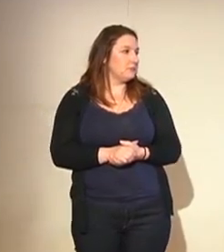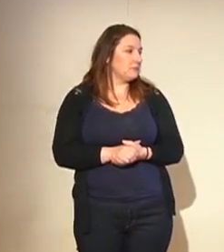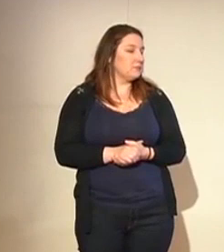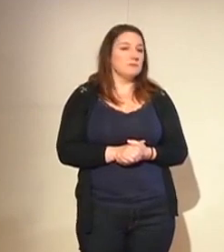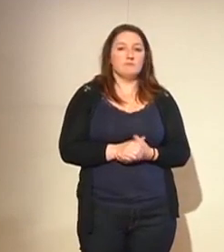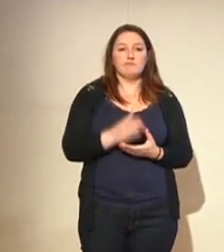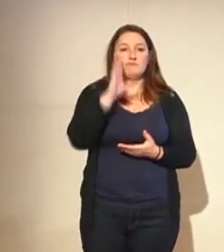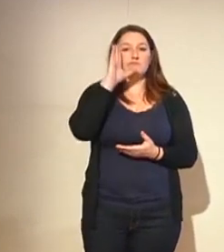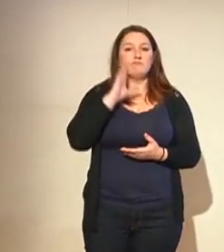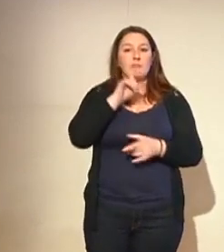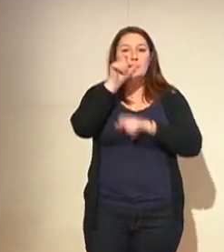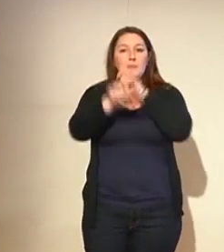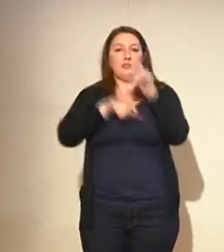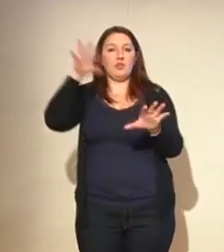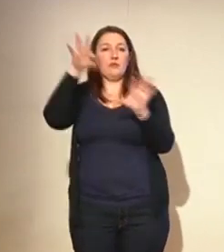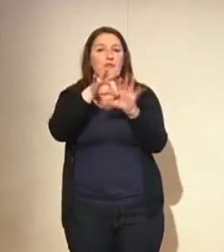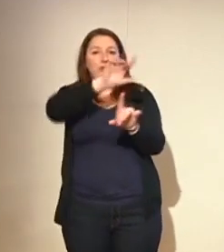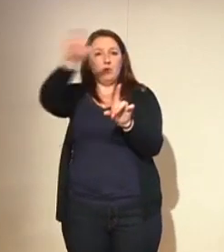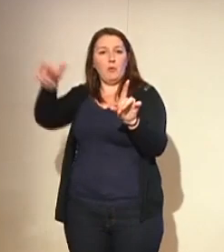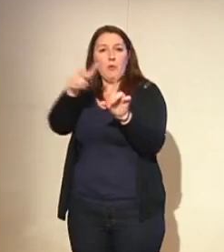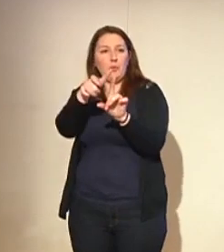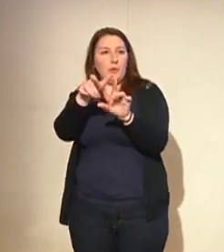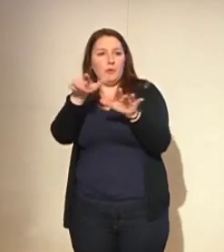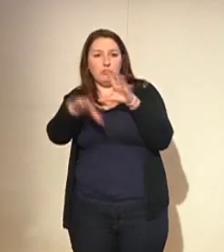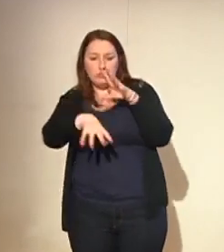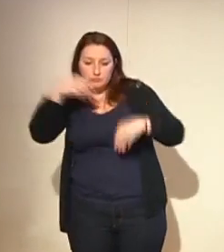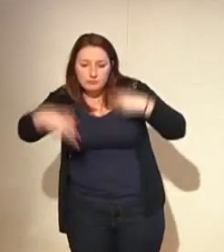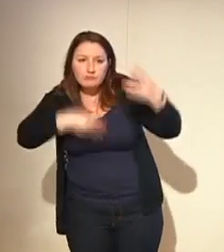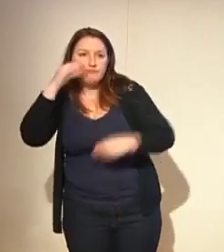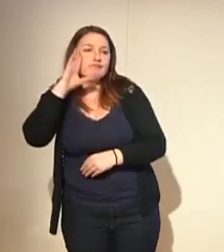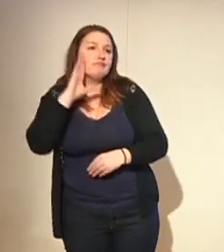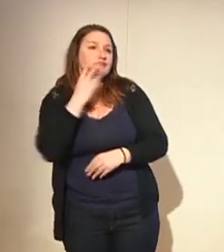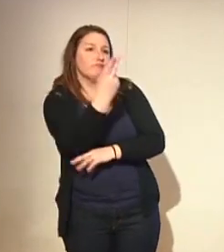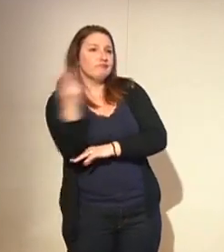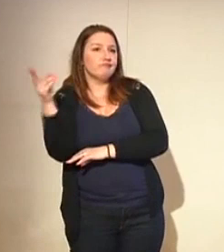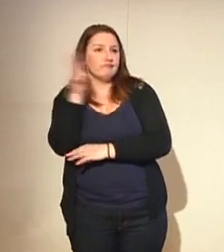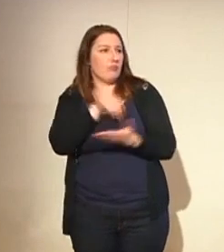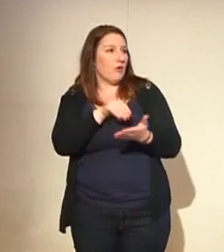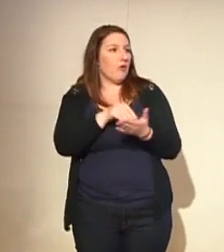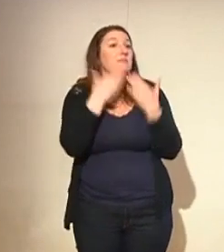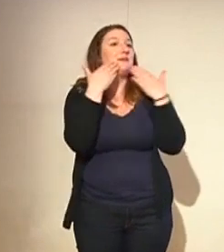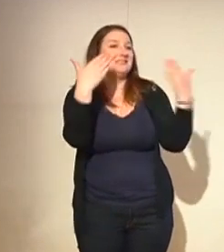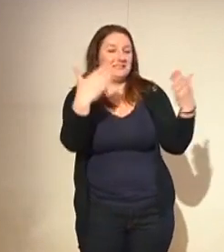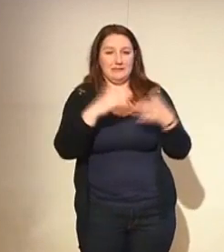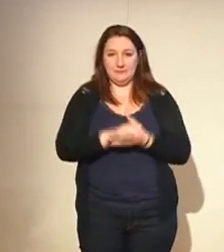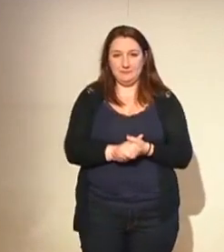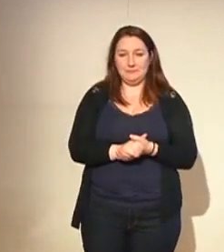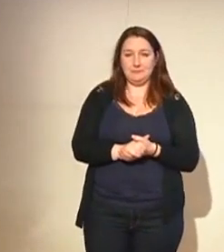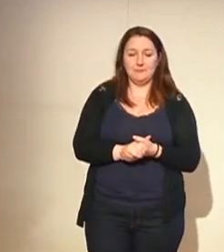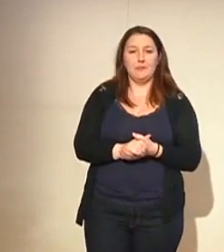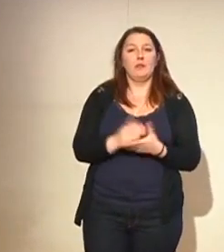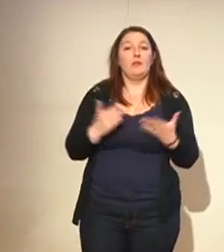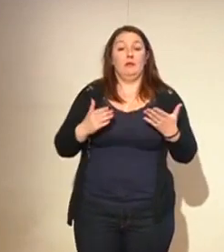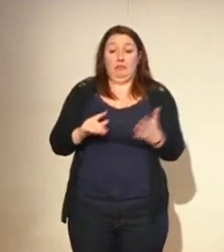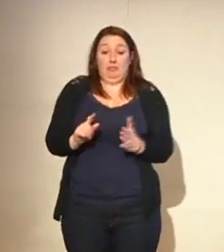il nous faut à nouveau deux assesseurs pour venir dépouiller merci à vous donc